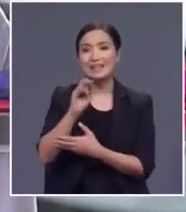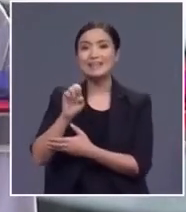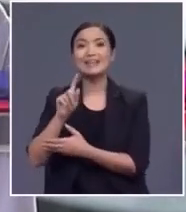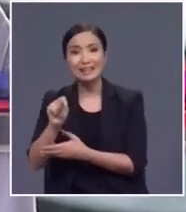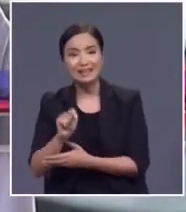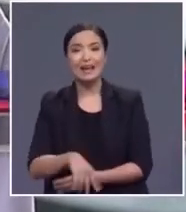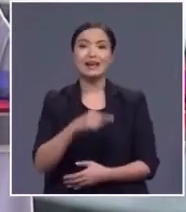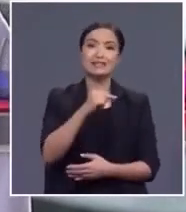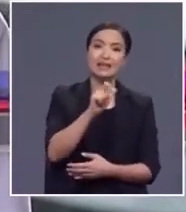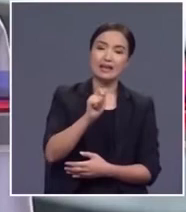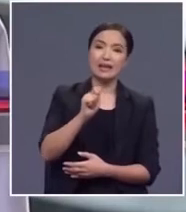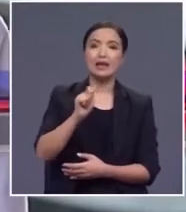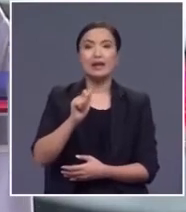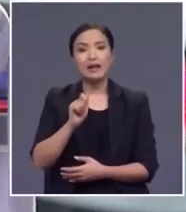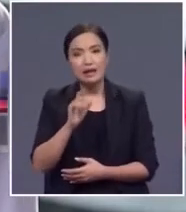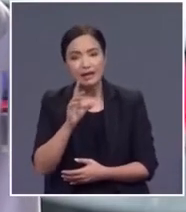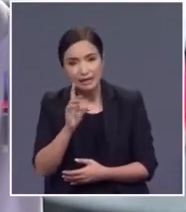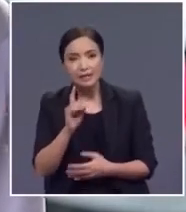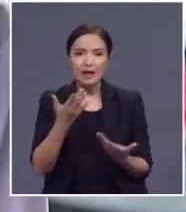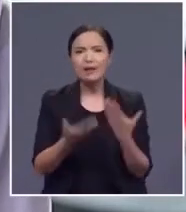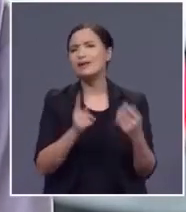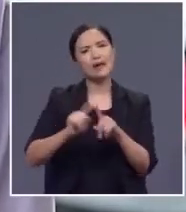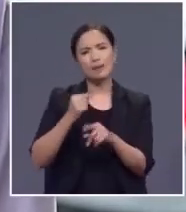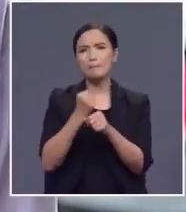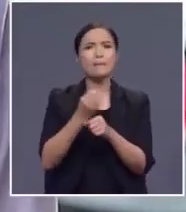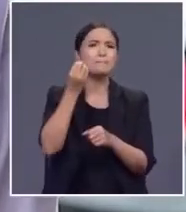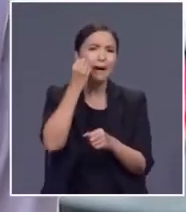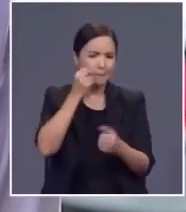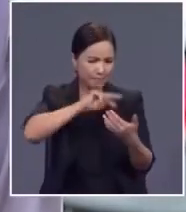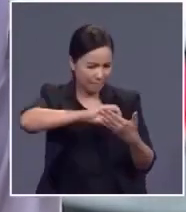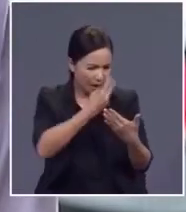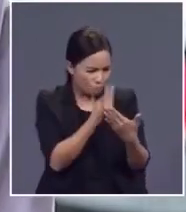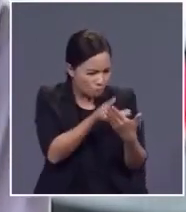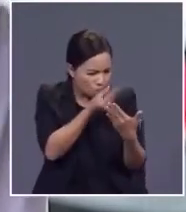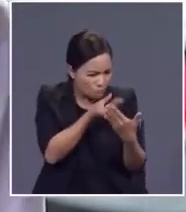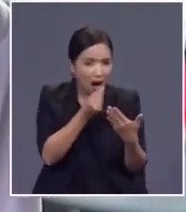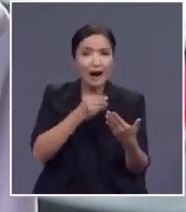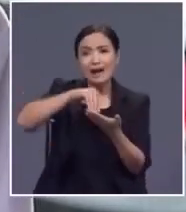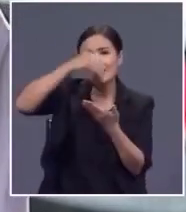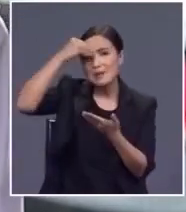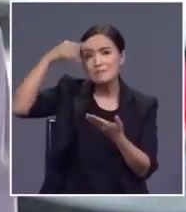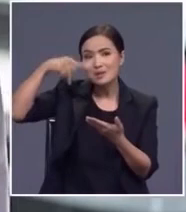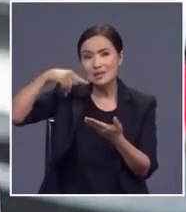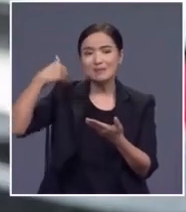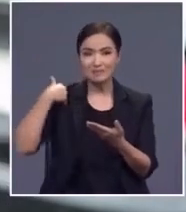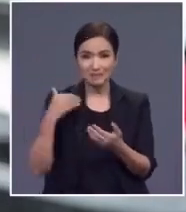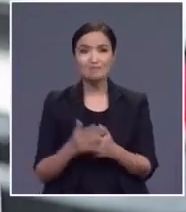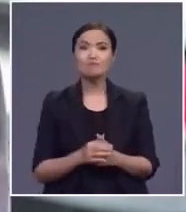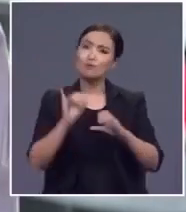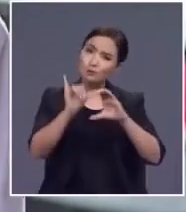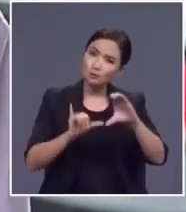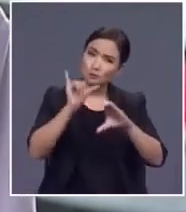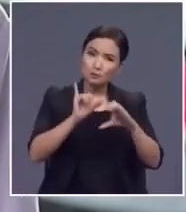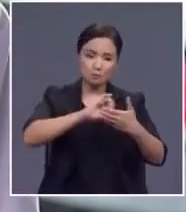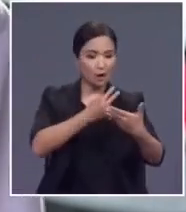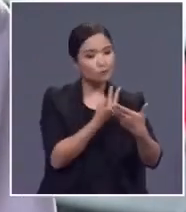ช้ในการทำการบ้านแล้วก็เรียนพิเศษทาง YouTube ไปทาง